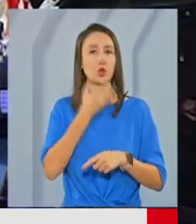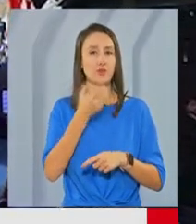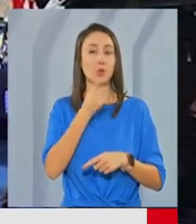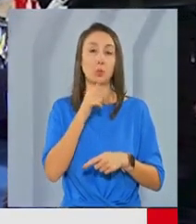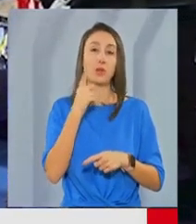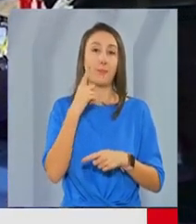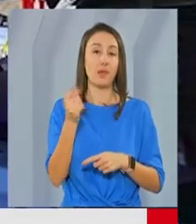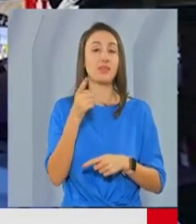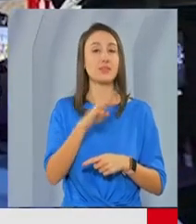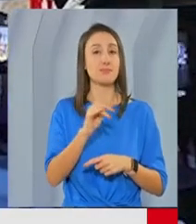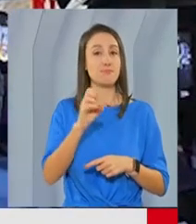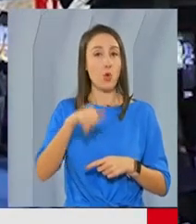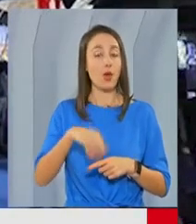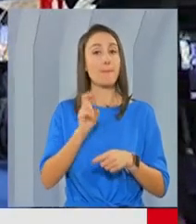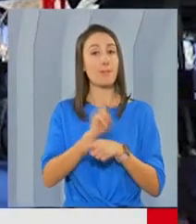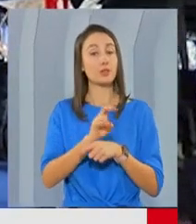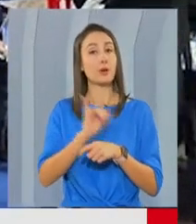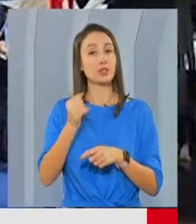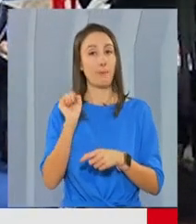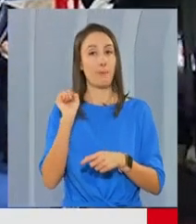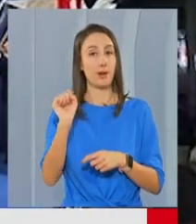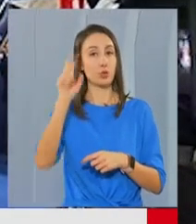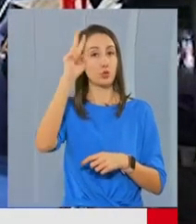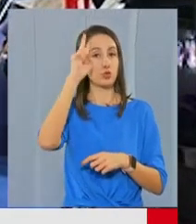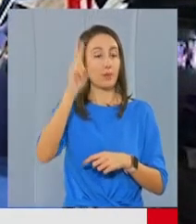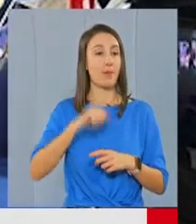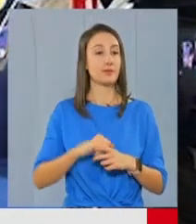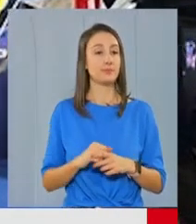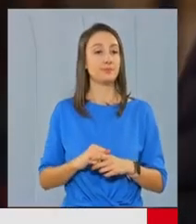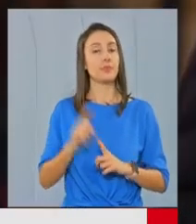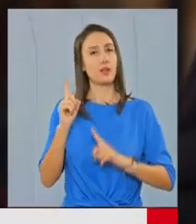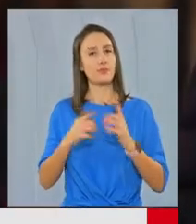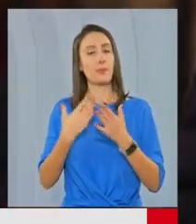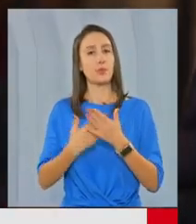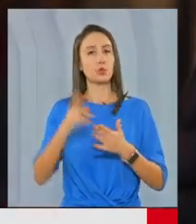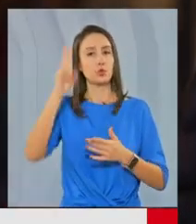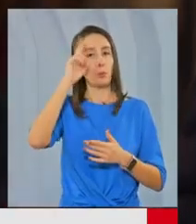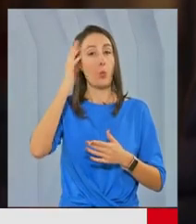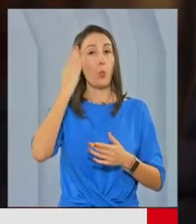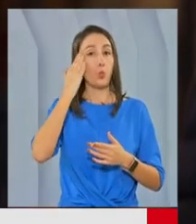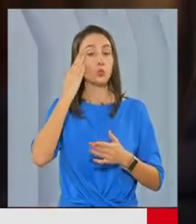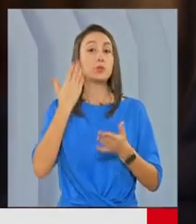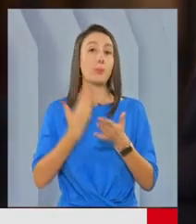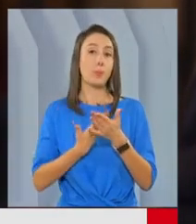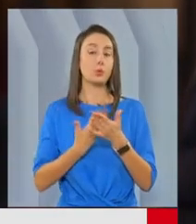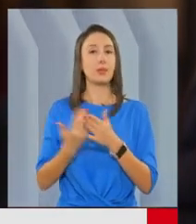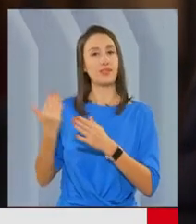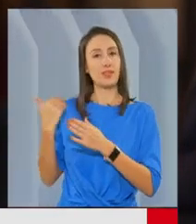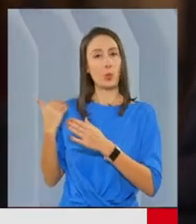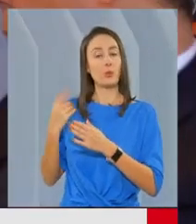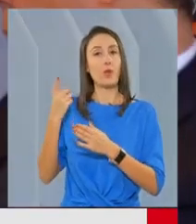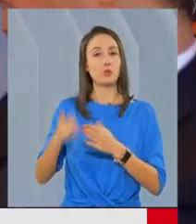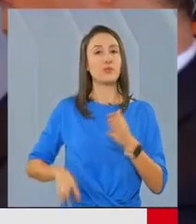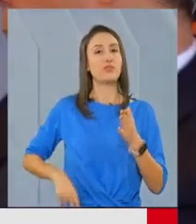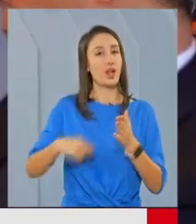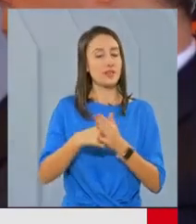care s a dus George Simion a participat și Partidul german alternativă pentru Germania cunoscut pentru faptul că în trecut a fost